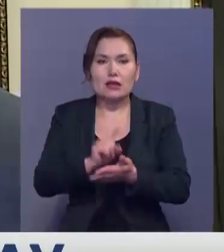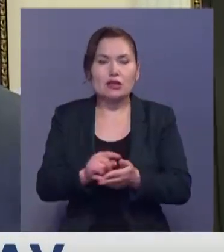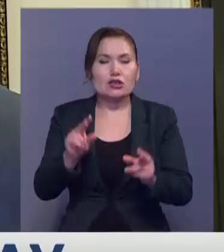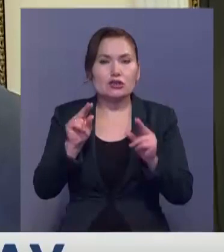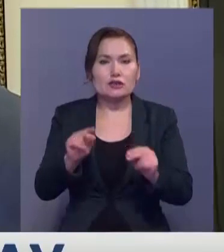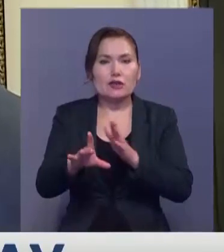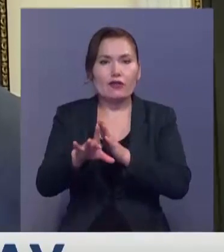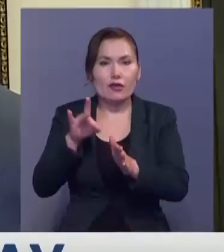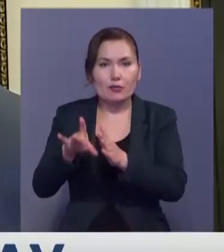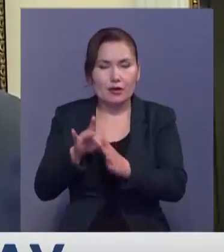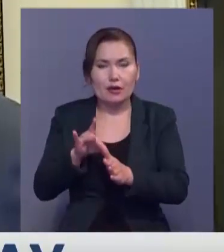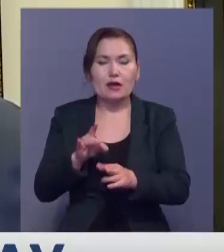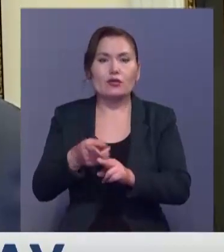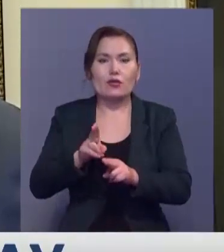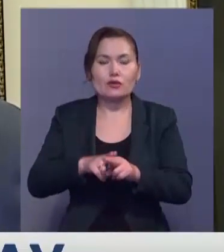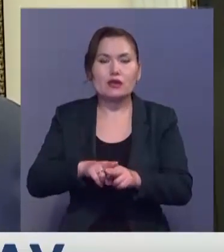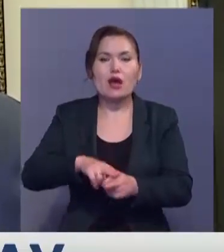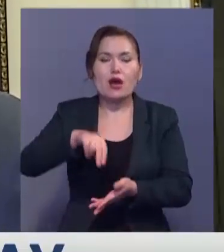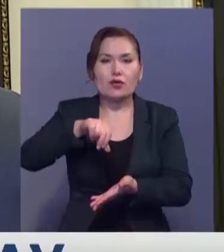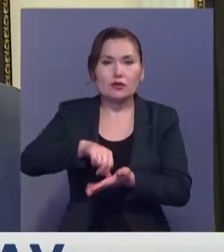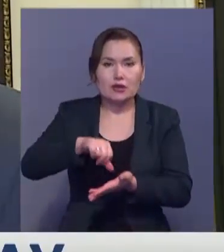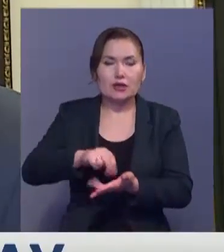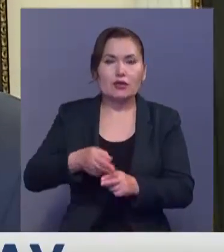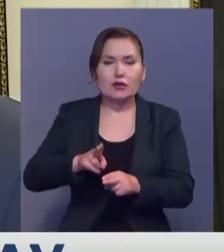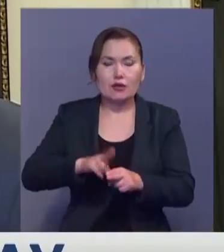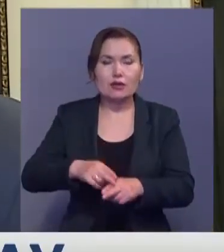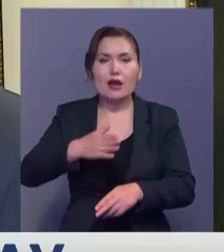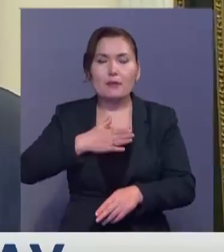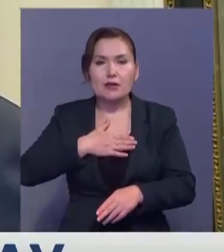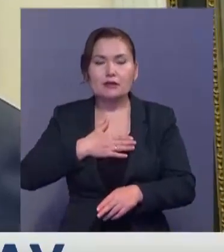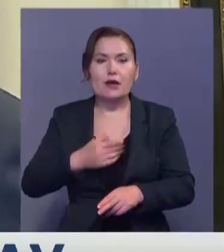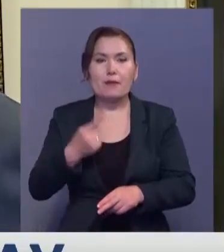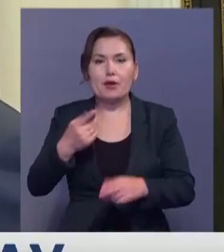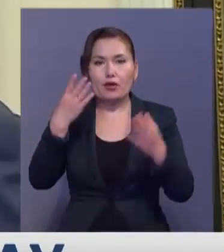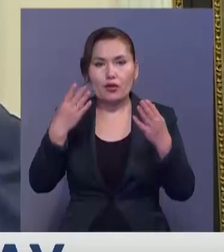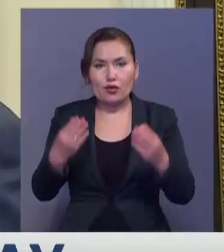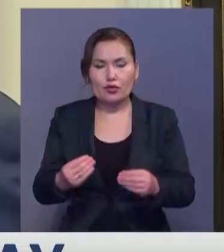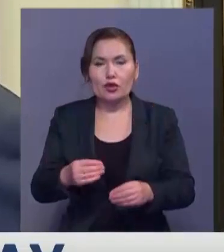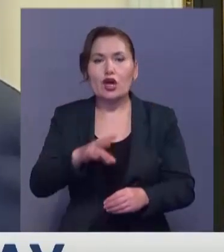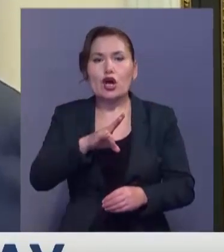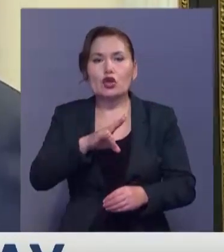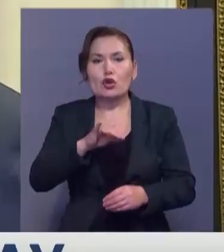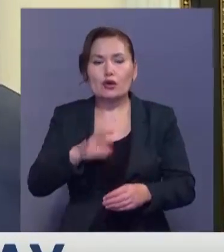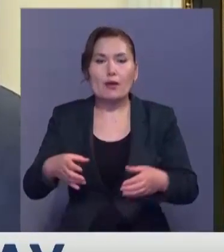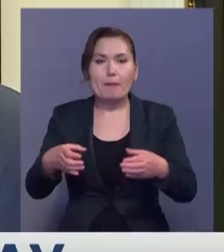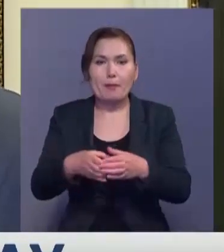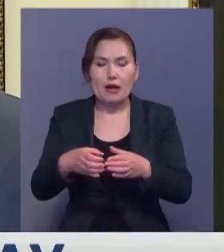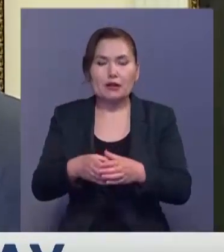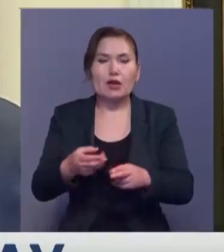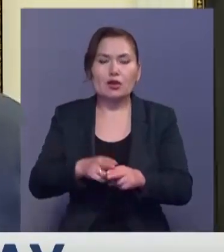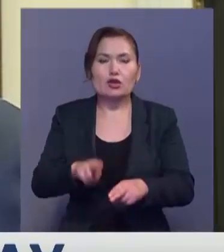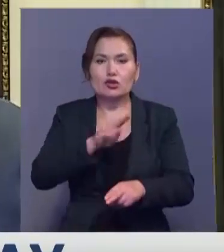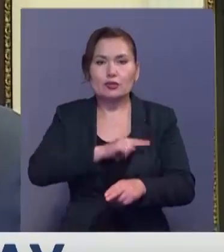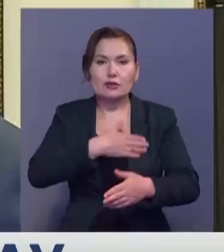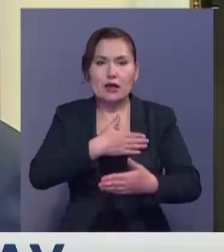бір шегі болу керек қой. Солай қой. Сондықтан бір күндік партиялар, біз басқа елдерде қарап жатырмыз, бір күн